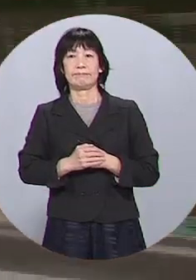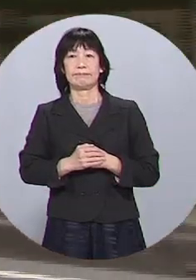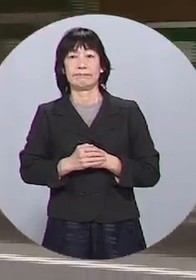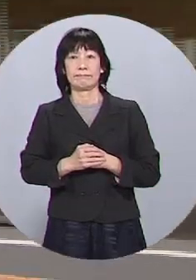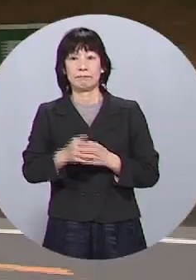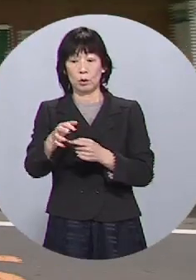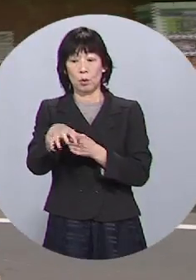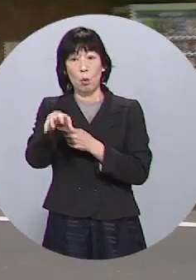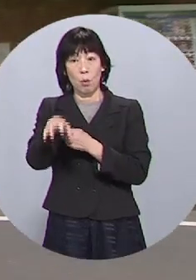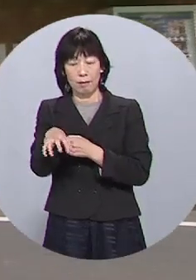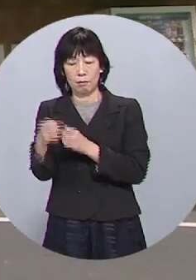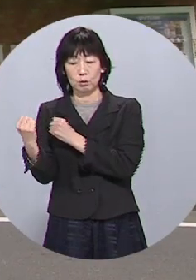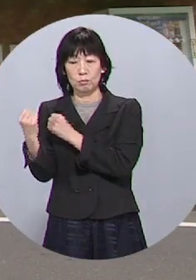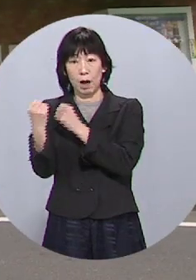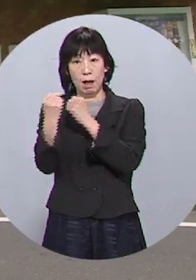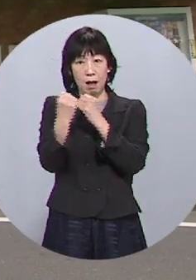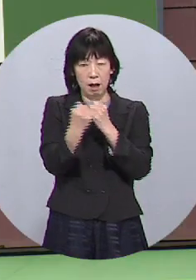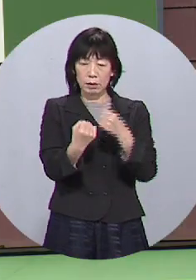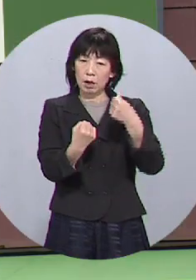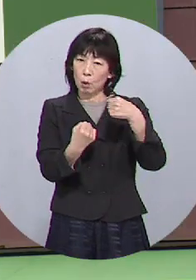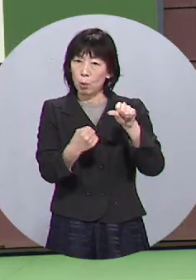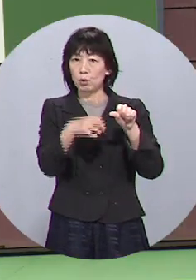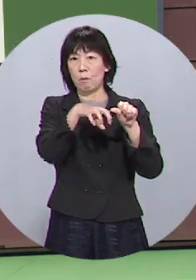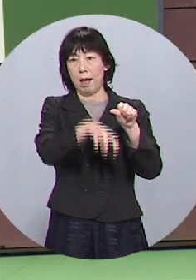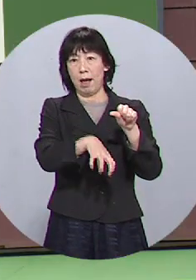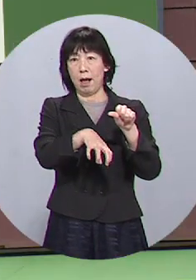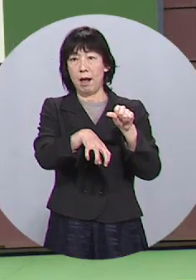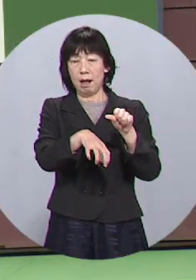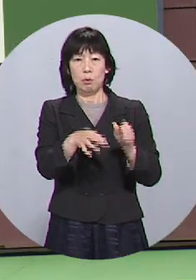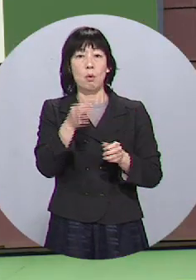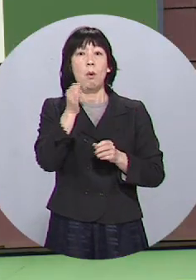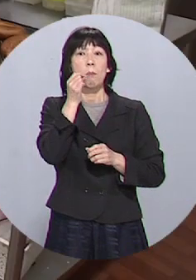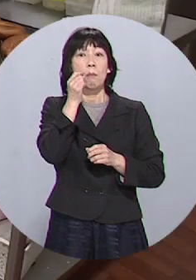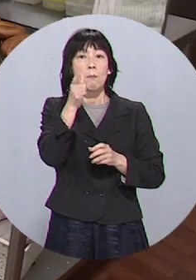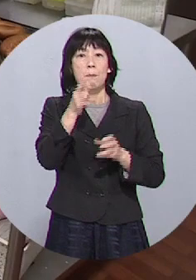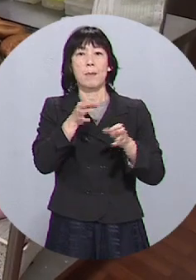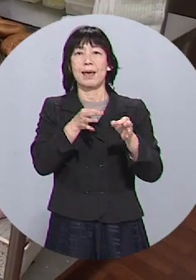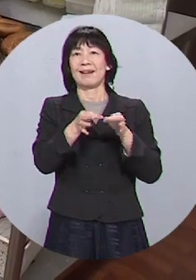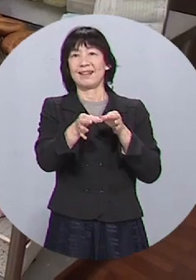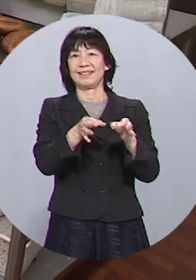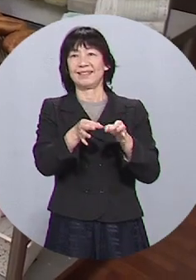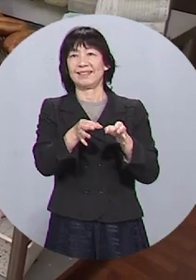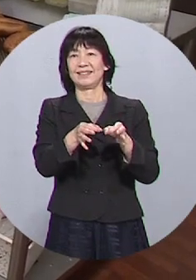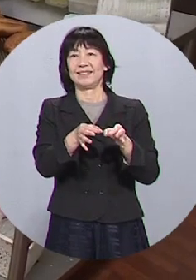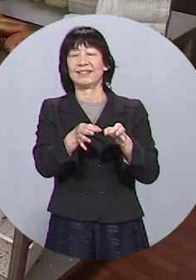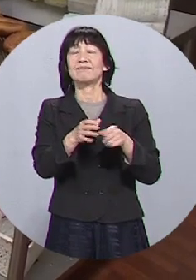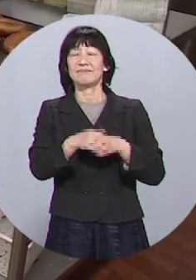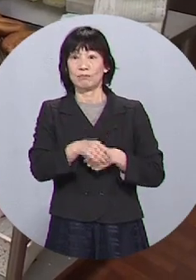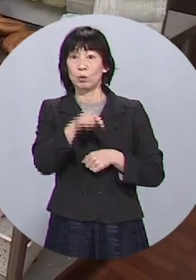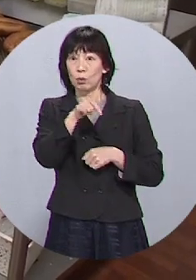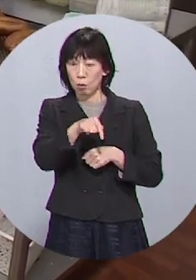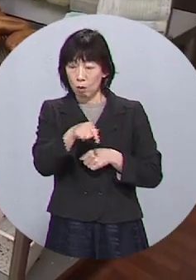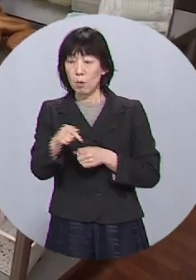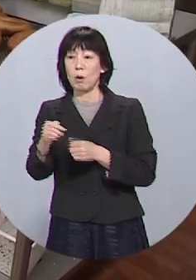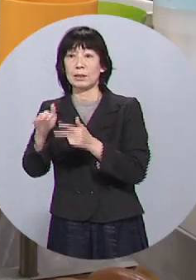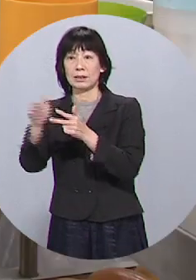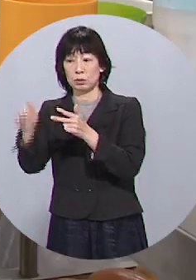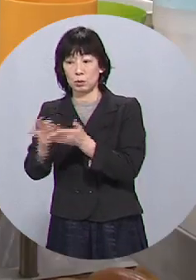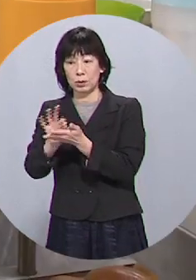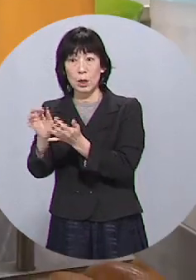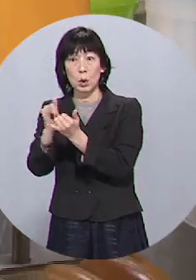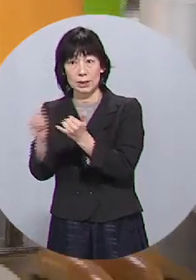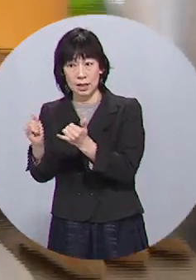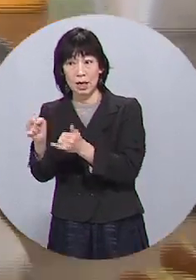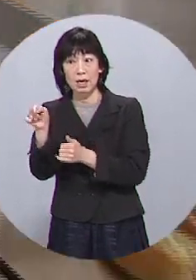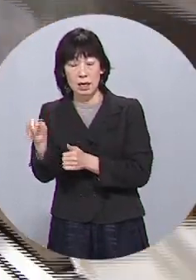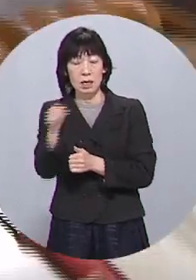農園から車でおよそ5分の距離にあるしびらきベーカリー。こちらも施設の利用者が働く